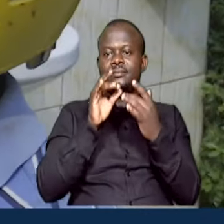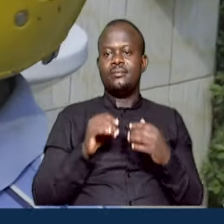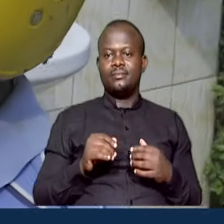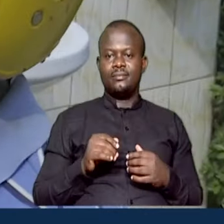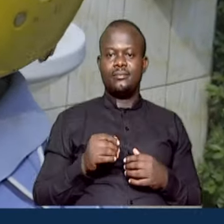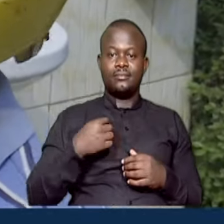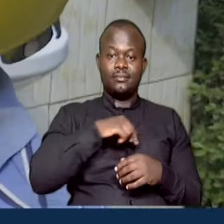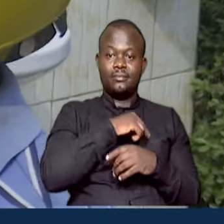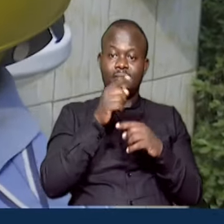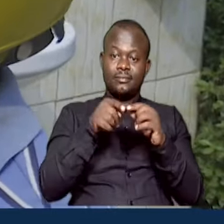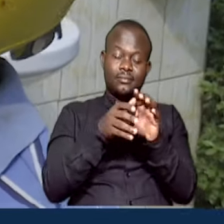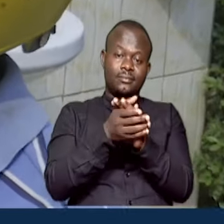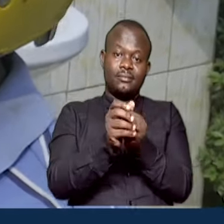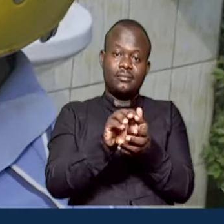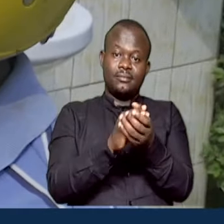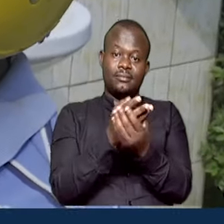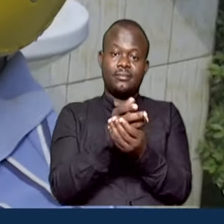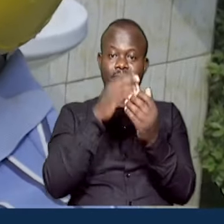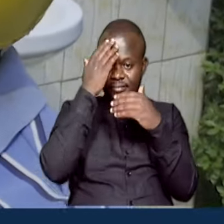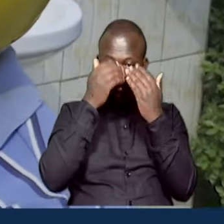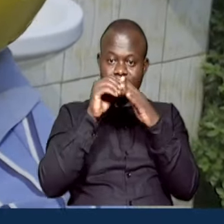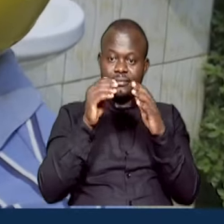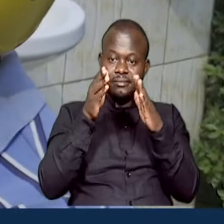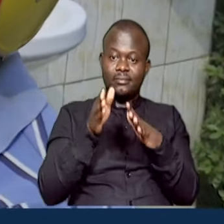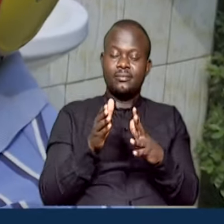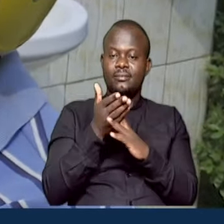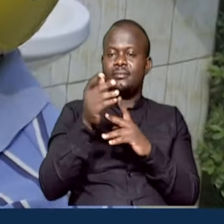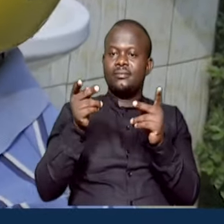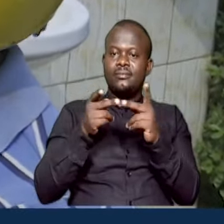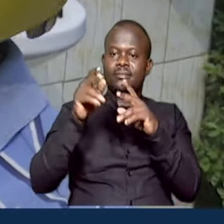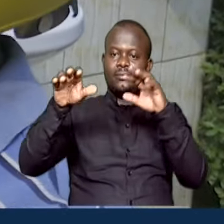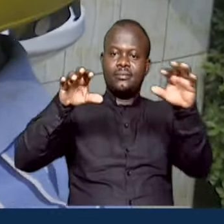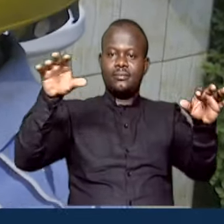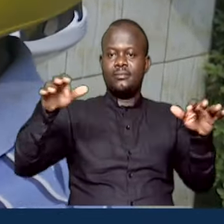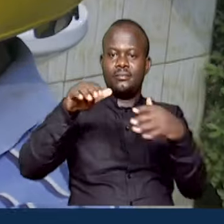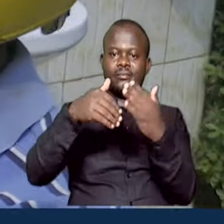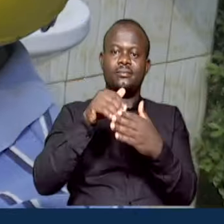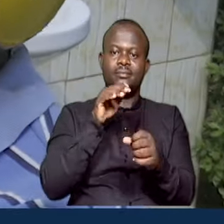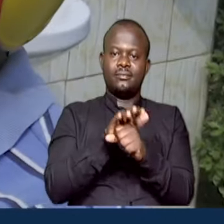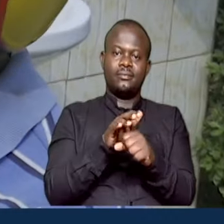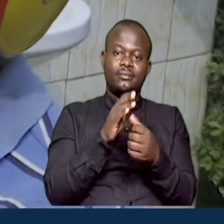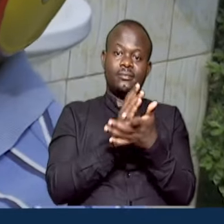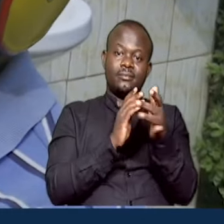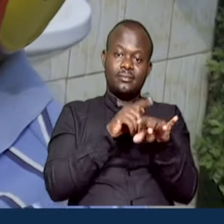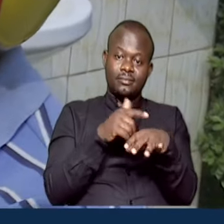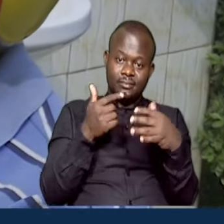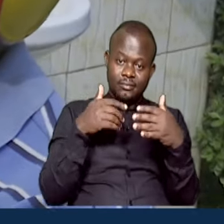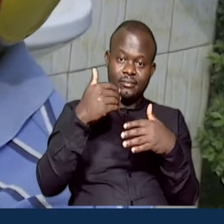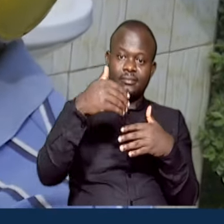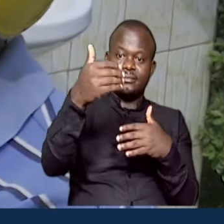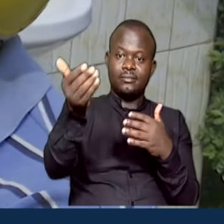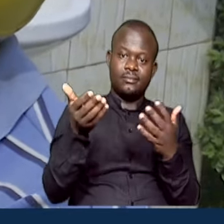Mukaba musanze ndimo ndakaraba bitewe n'uko umuntu aba yagiye anyura ahantu henshi hari igihe amasaha yo kwagenda